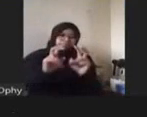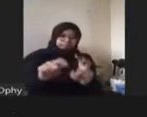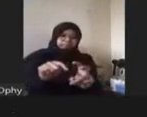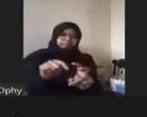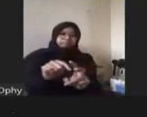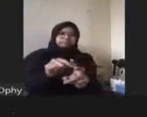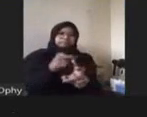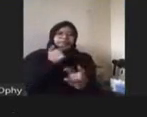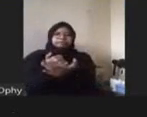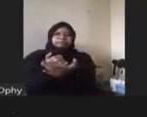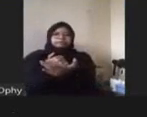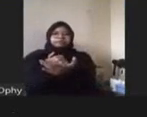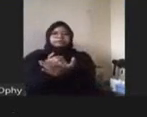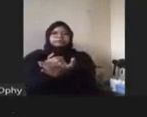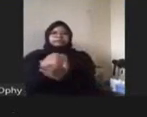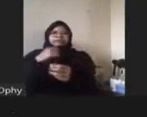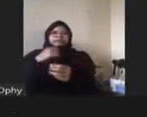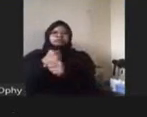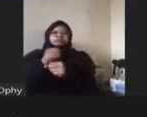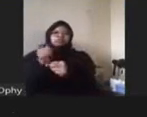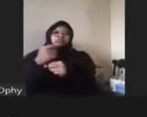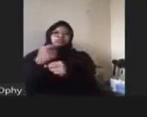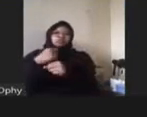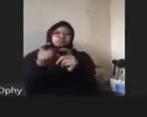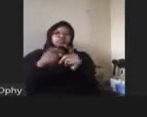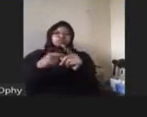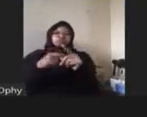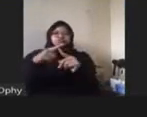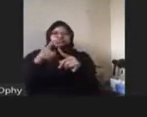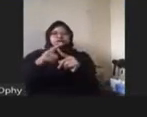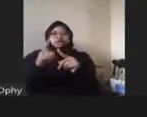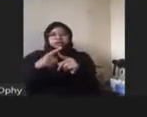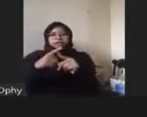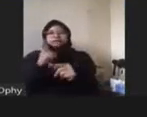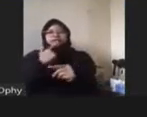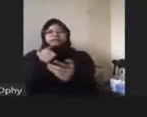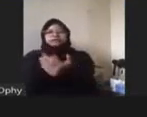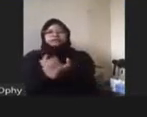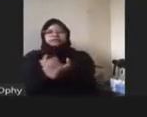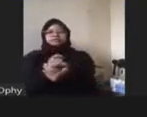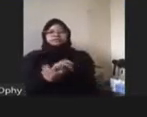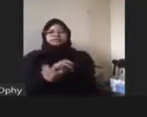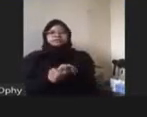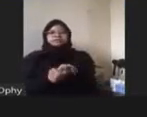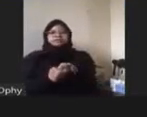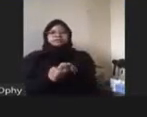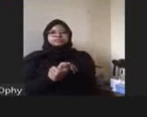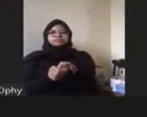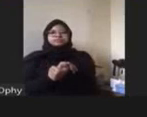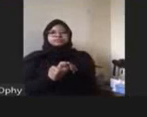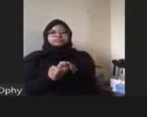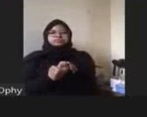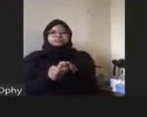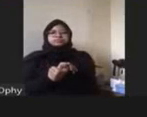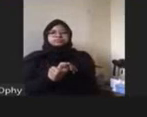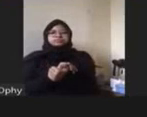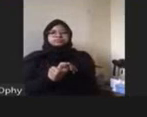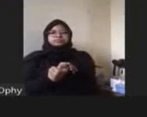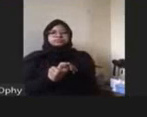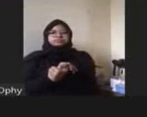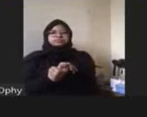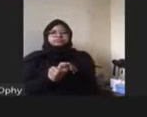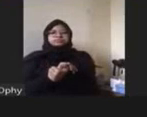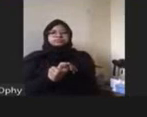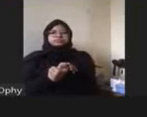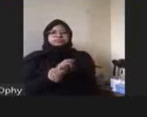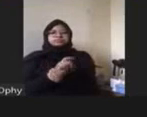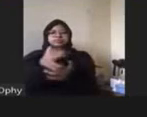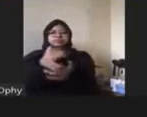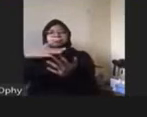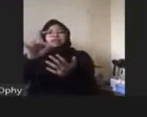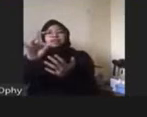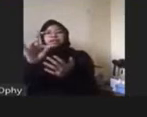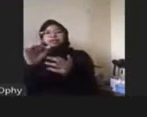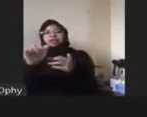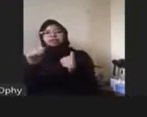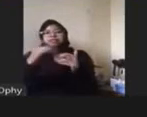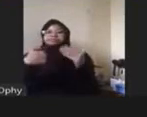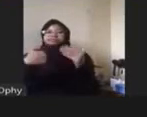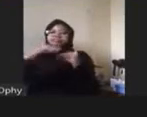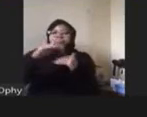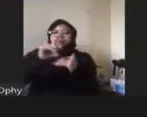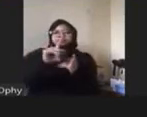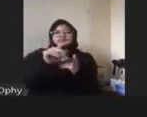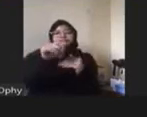yang bersangkutan, atau 39% atau hampir 75.000 orang. Ini memang boleh memilih lebih dari satu.